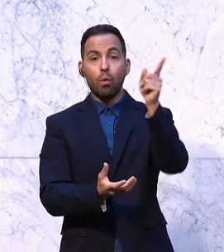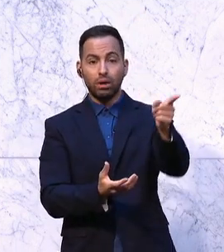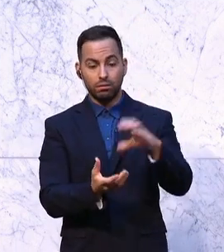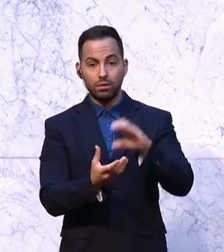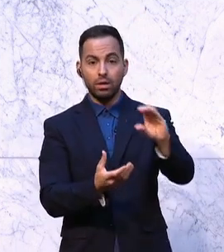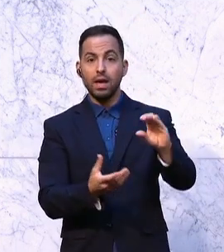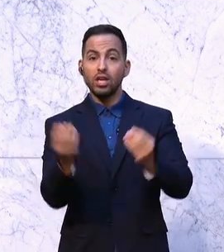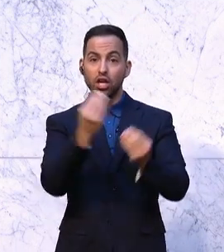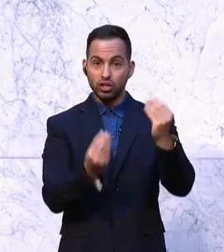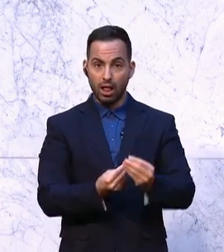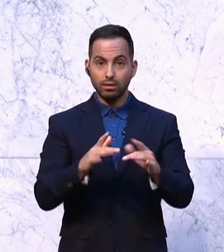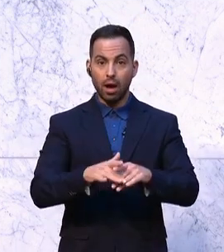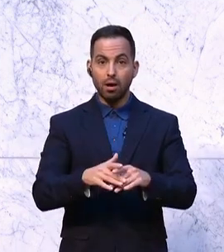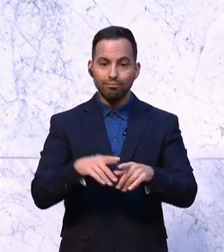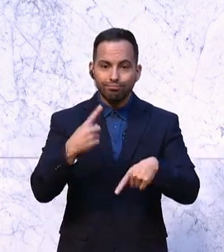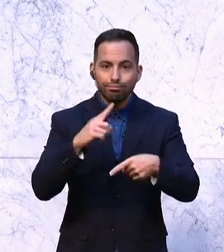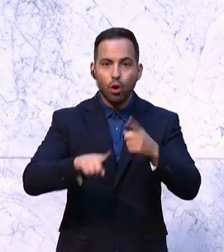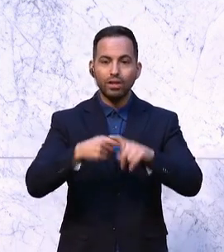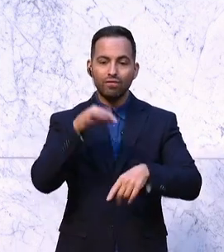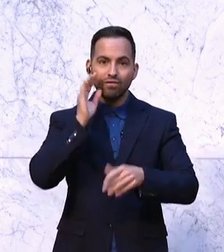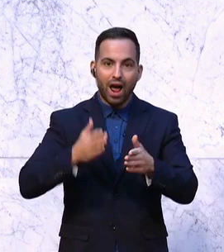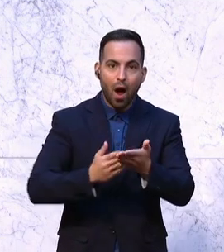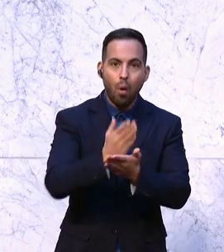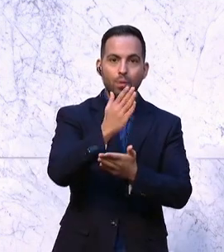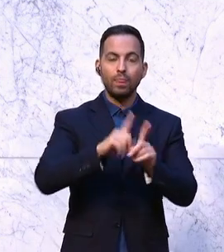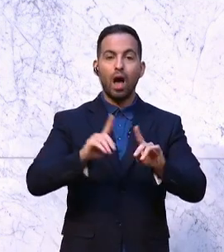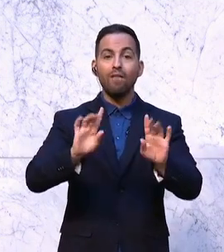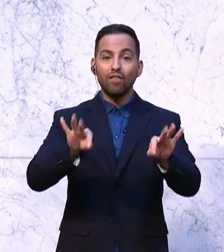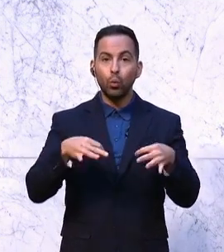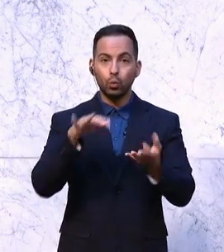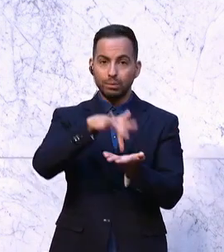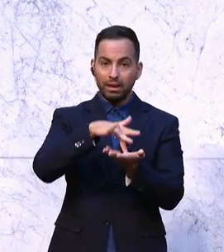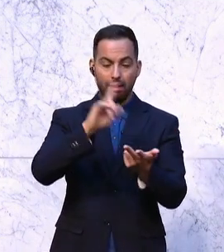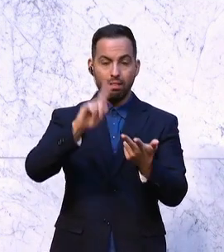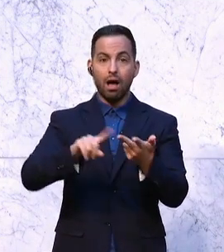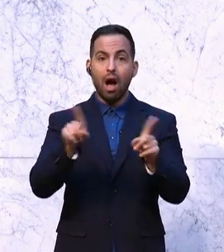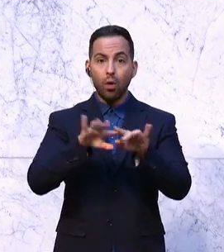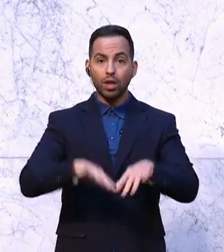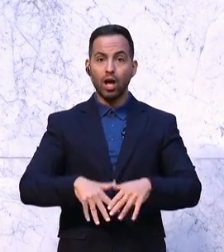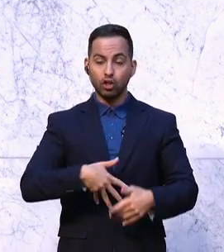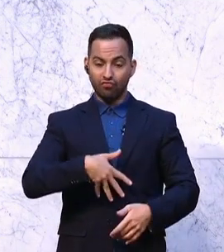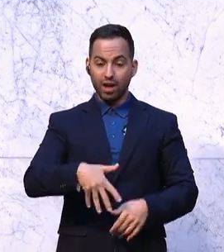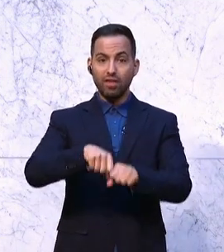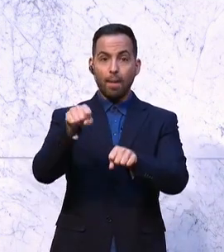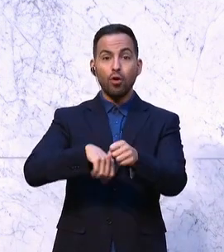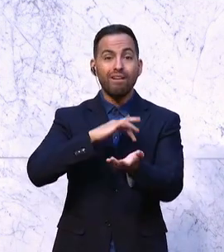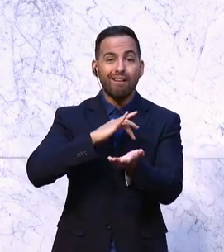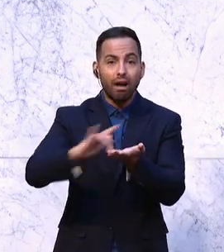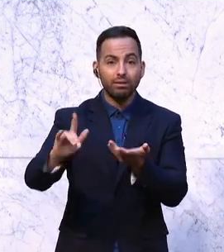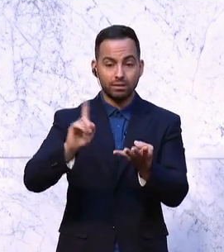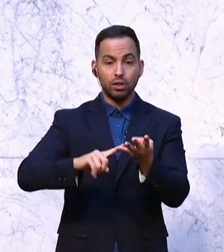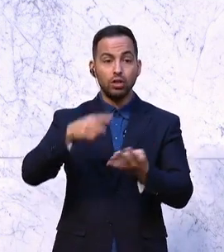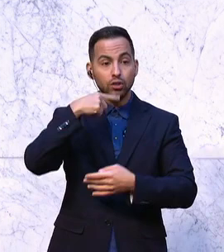In gestalterische, progressive Frauenpolitik, in kostenlose Verhütungsmittel, in einen kostenlosen Schwangerschaftsabbruch, im